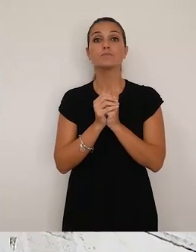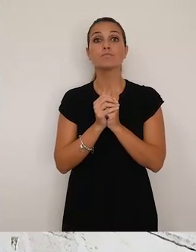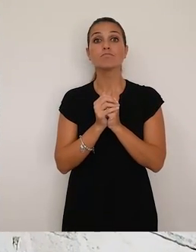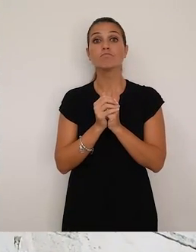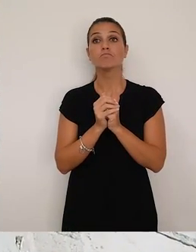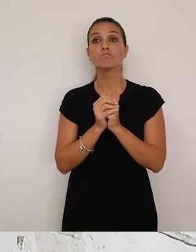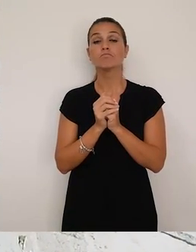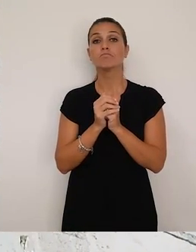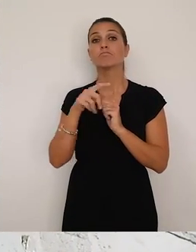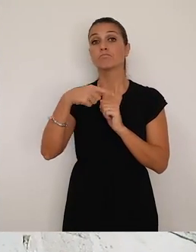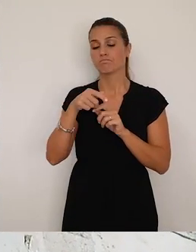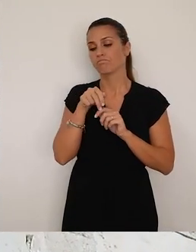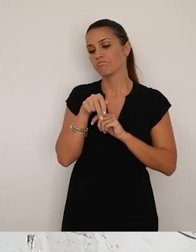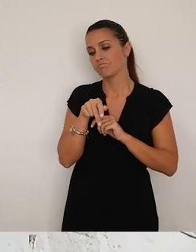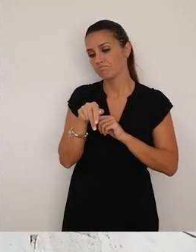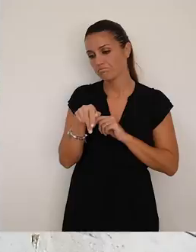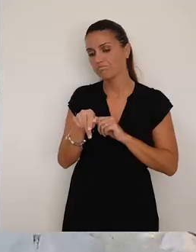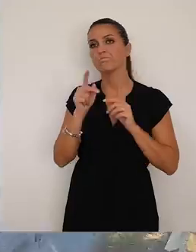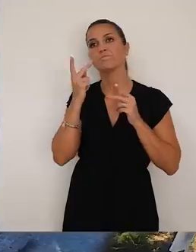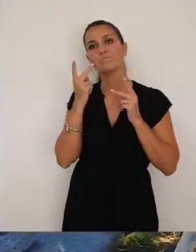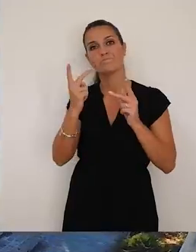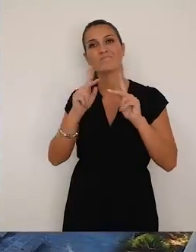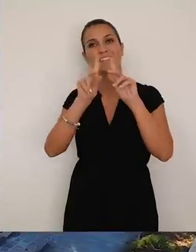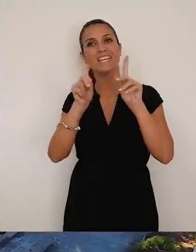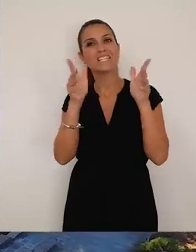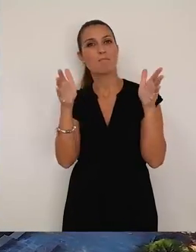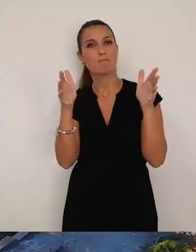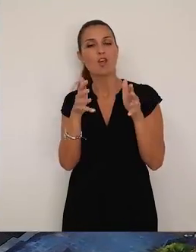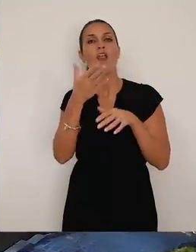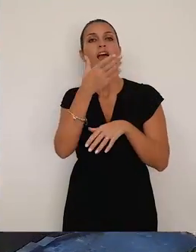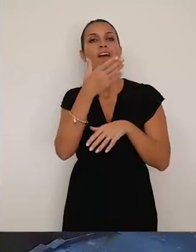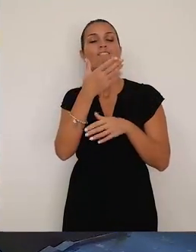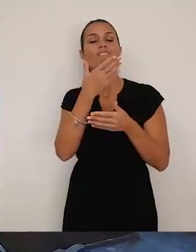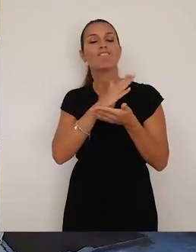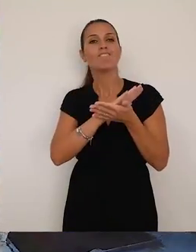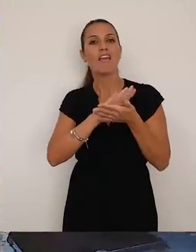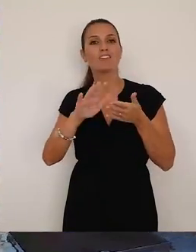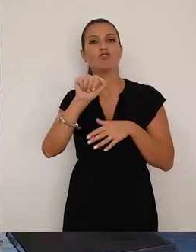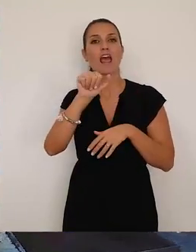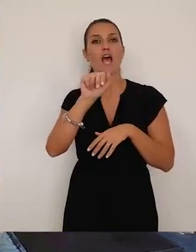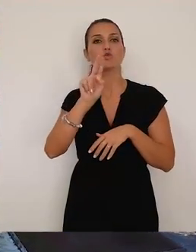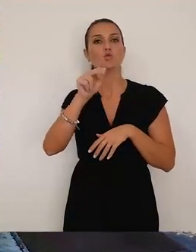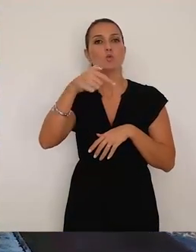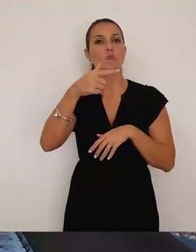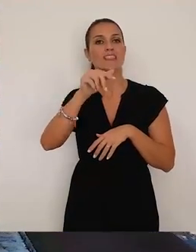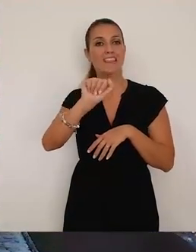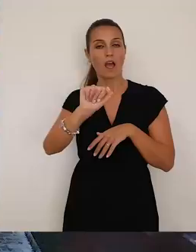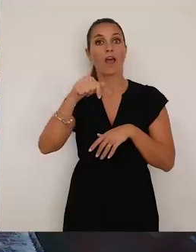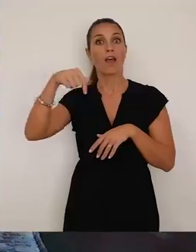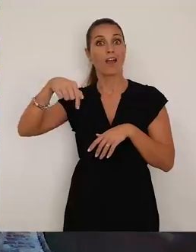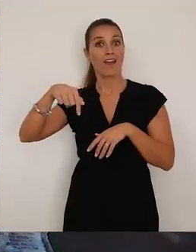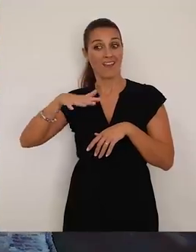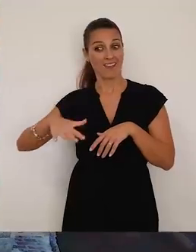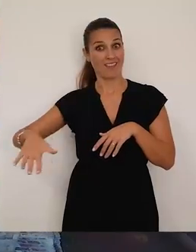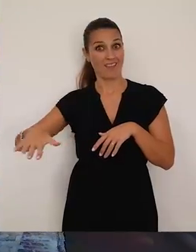Proseguendo verso la periferia, ci si imbatte nella piccola chiesa dedicata alla Vergine Assunta, conosciuta qui a Cocumola come la Madonna